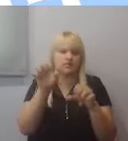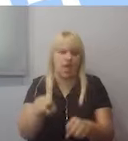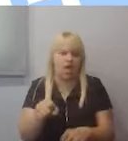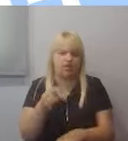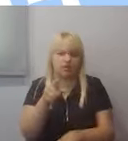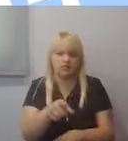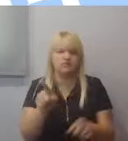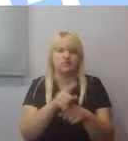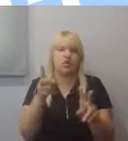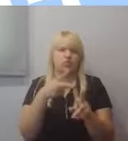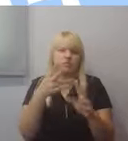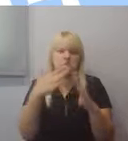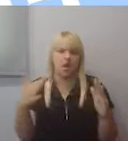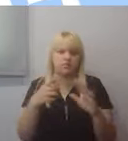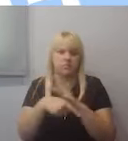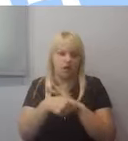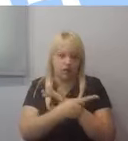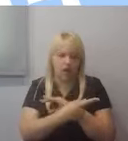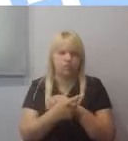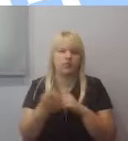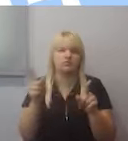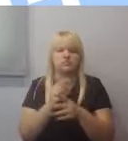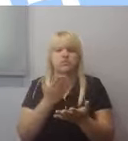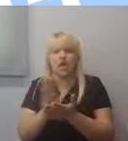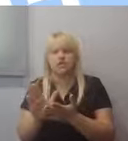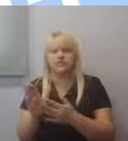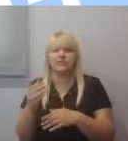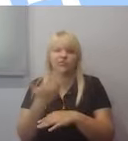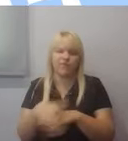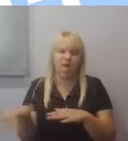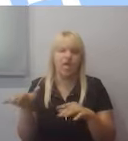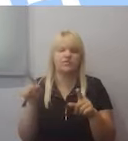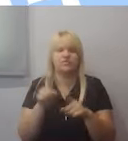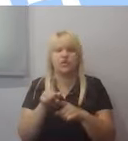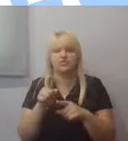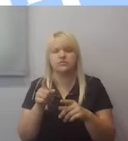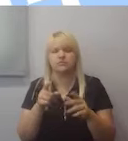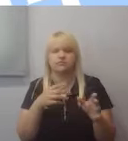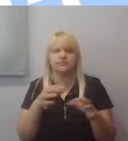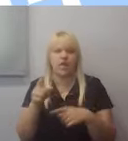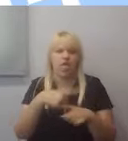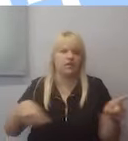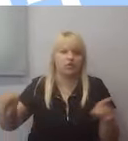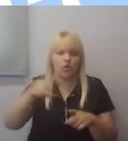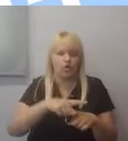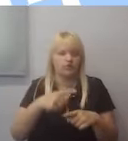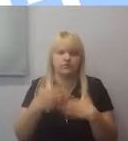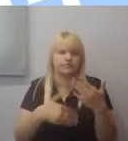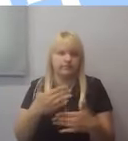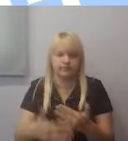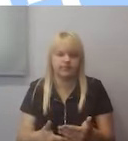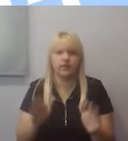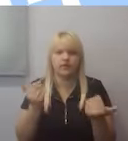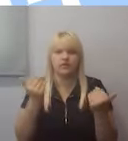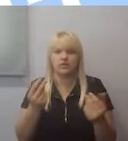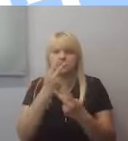māju pagrabos ja atsevišķi skvēros rūpniecības teritorijās un tādā garā un tagad paskat i ieties cik pašvaldībai